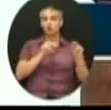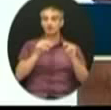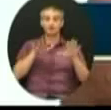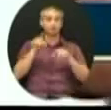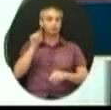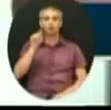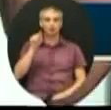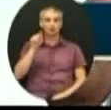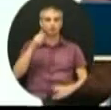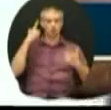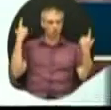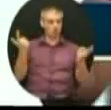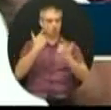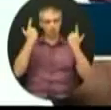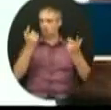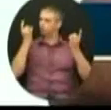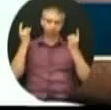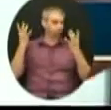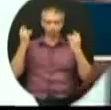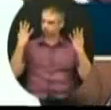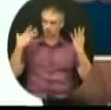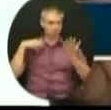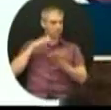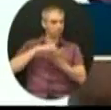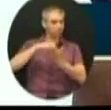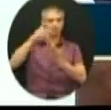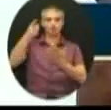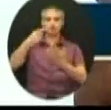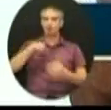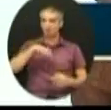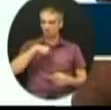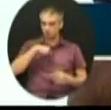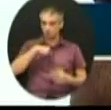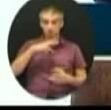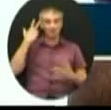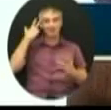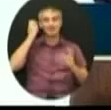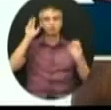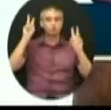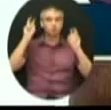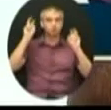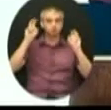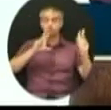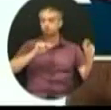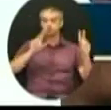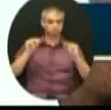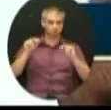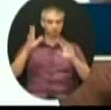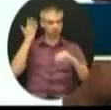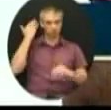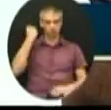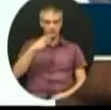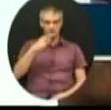הממשלה הזו חוגגת ברוב תפארת, התיישבות. אנחנו במהלך התאבדותי דומה מאוד לאיך